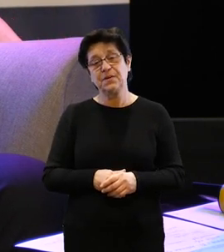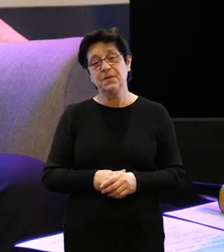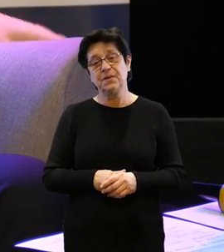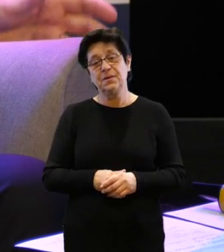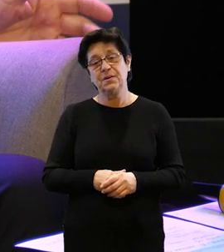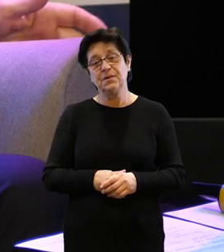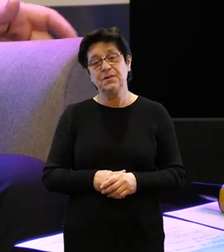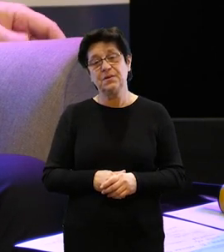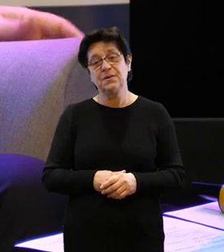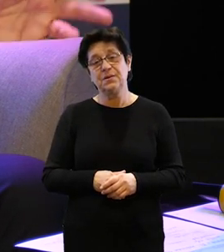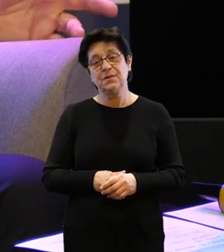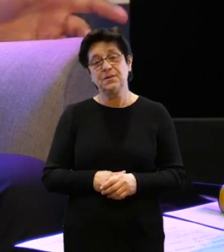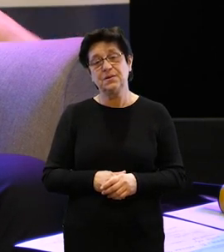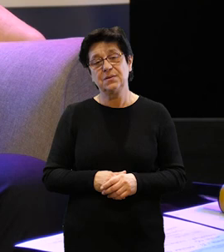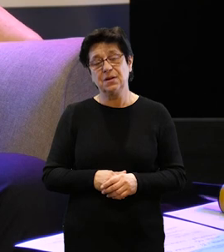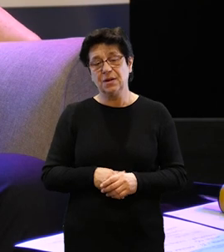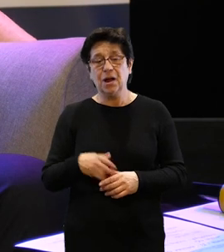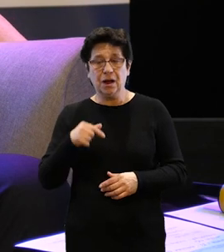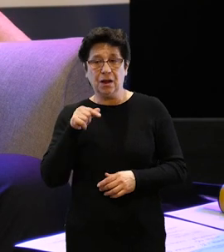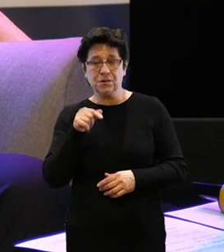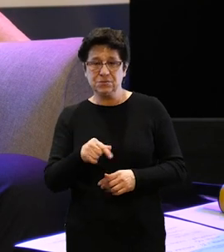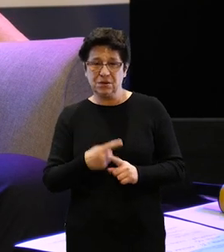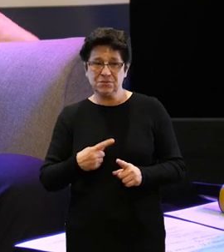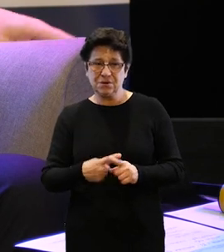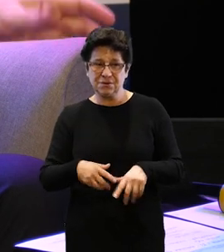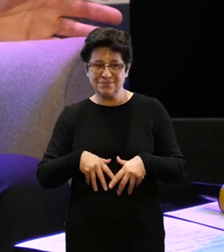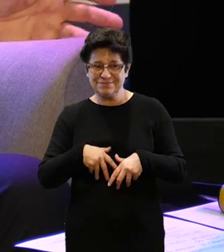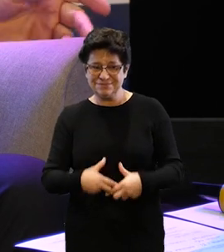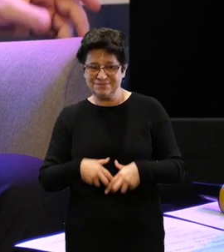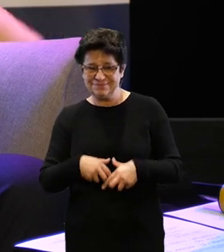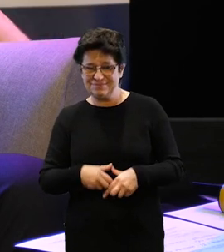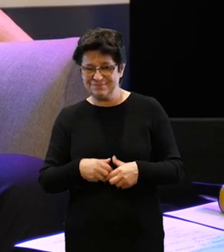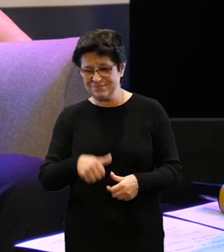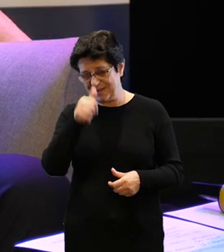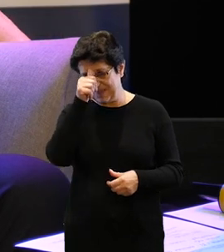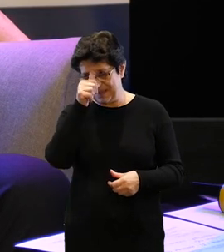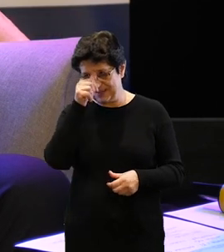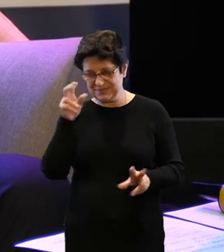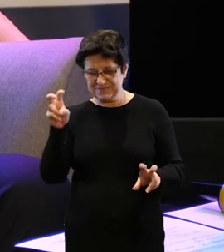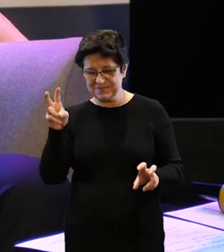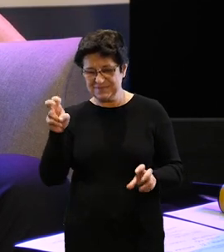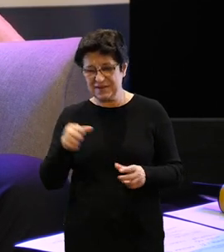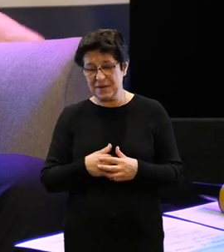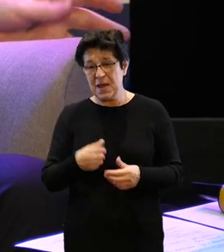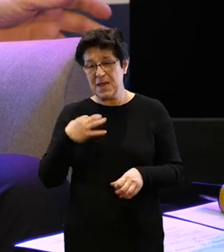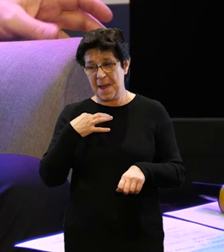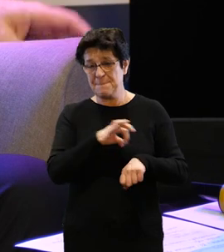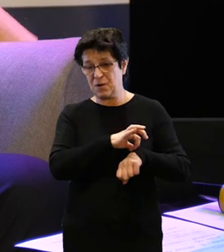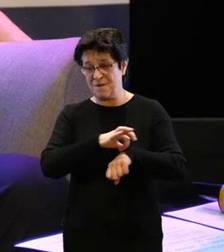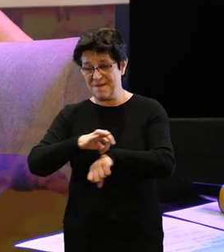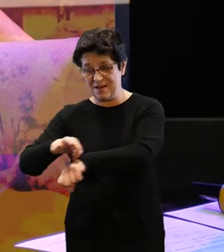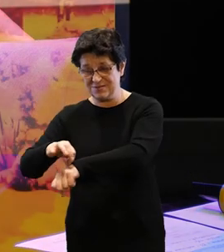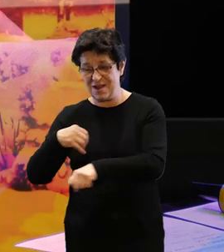znowu tutaj mnie śmieszy trochę ta nazwa No bo ja prowadzę antykwariat 1001 drobiazgów mam